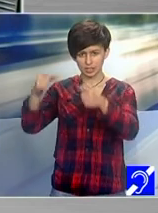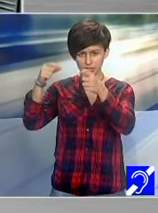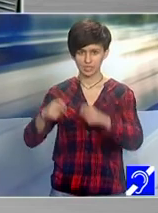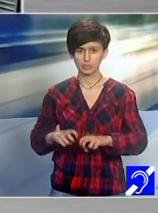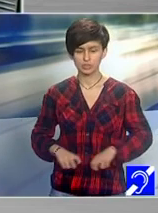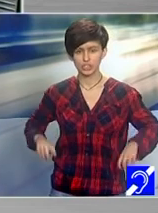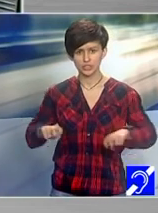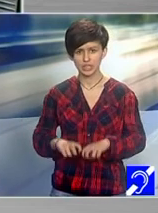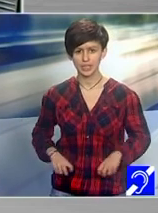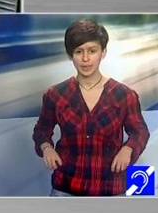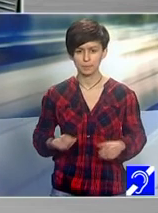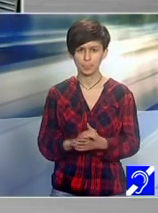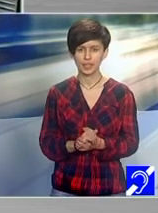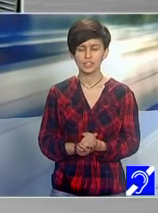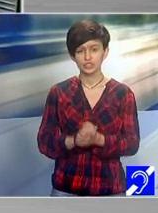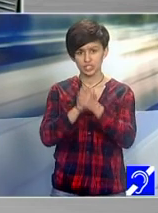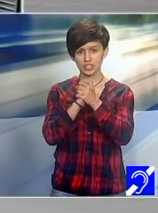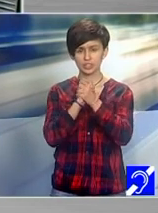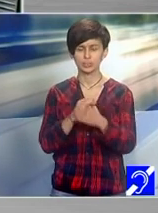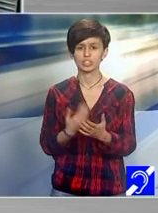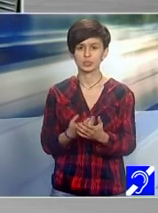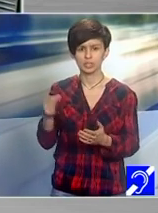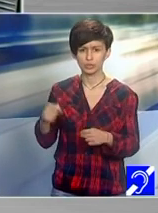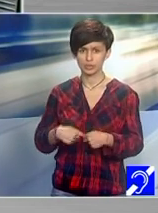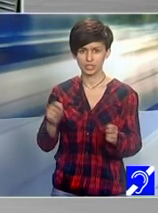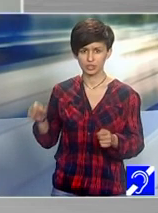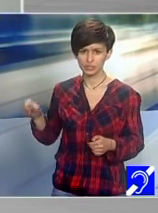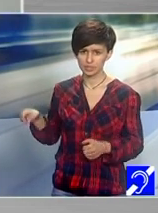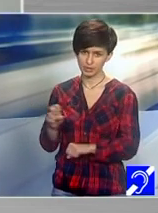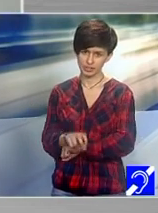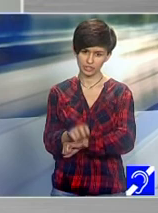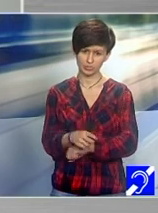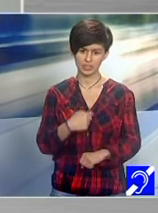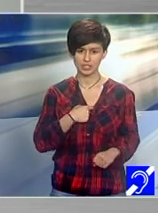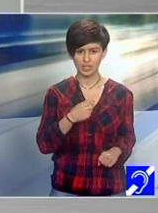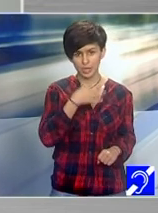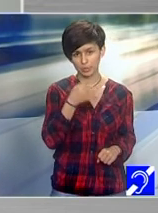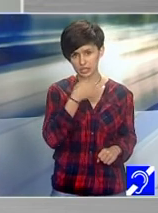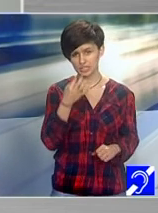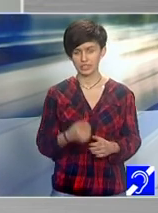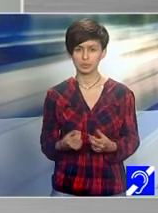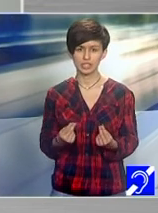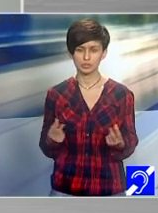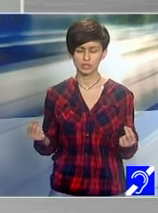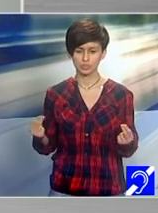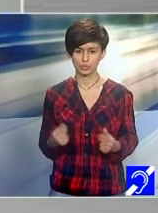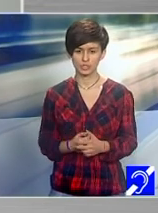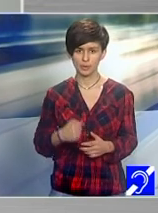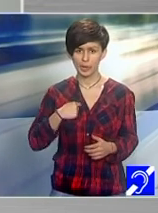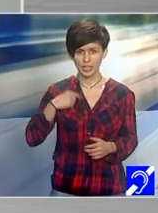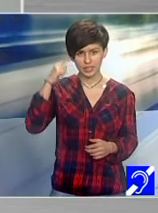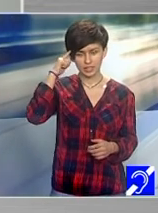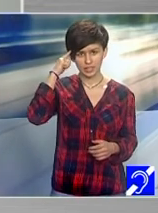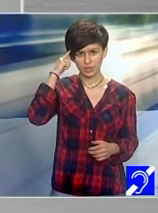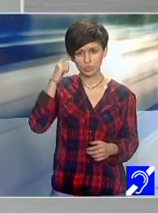și urările de succes pentru toți participanții. Pot să vă spun că printre ei sunt mulți pe care îi cunoaștem de